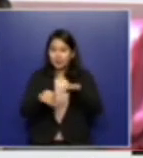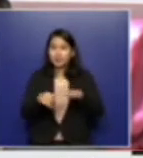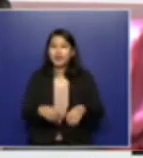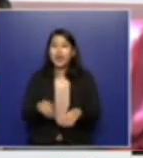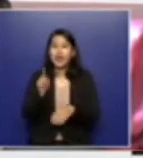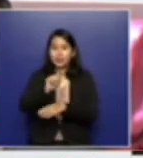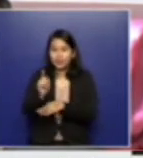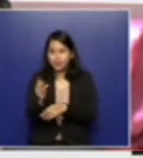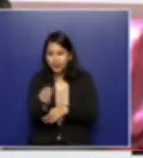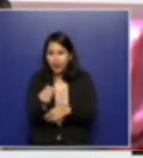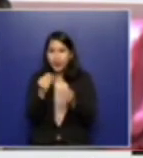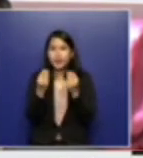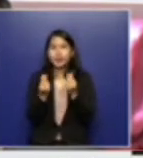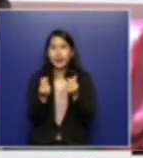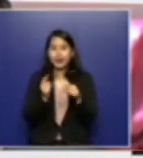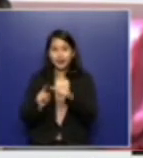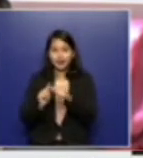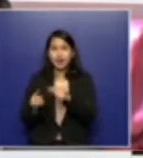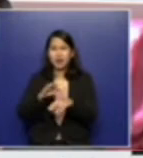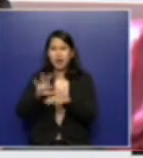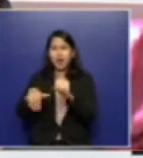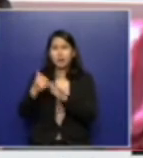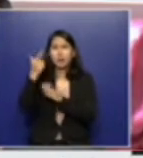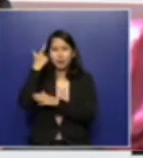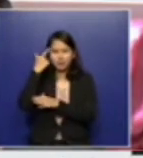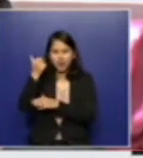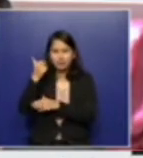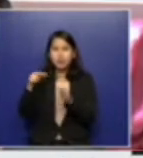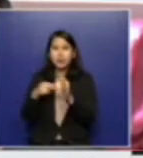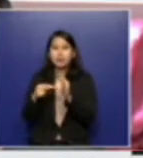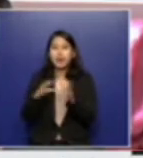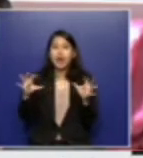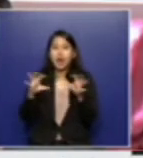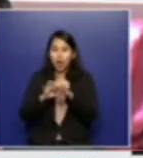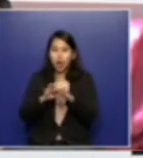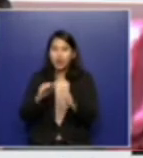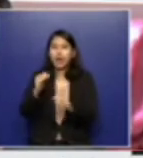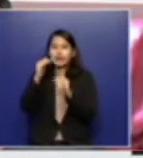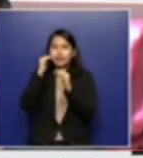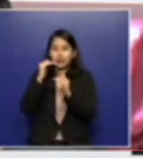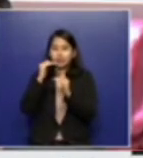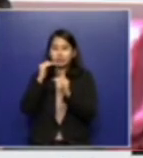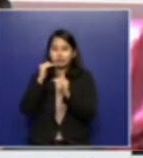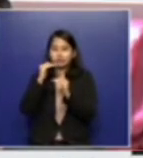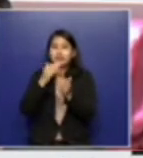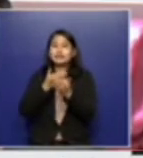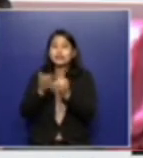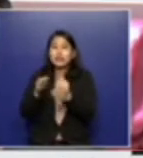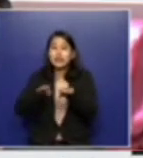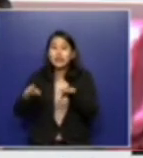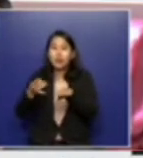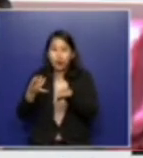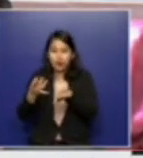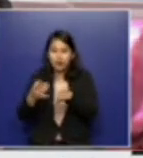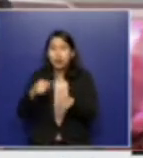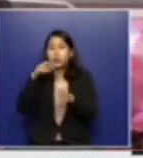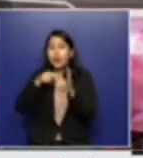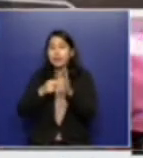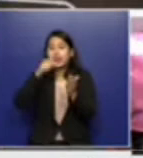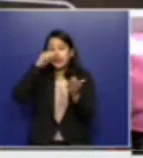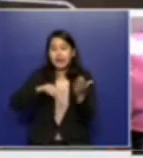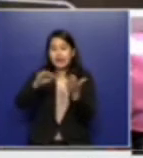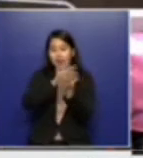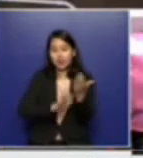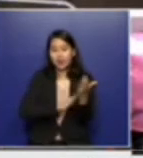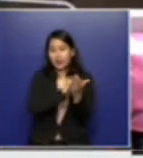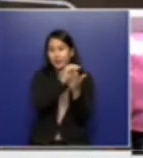ไหร่จำนวนเท่าไหร่เขาเป็นที่รู้กันนะครับว่ามันจะล็อกเอายี่ห้ออะไรที่สำคัญก็คือทั่วประเทศเหมือนกันหมด